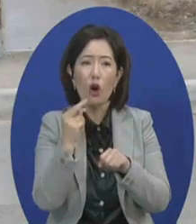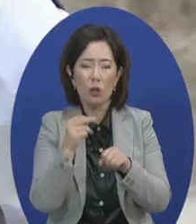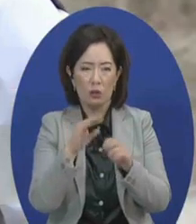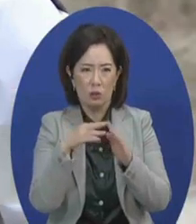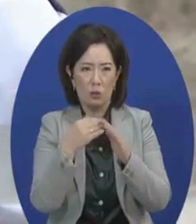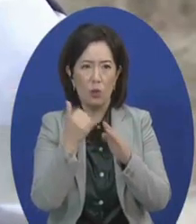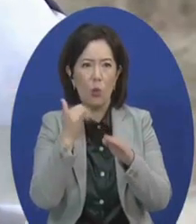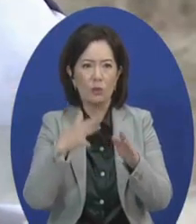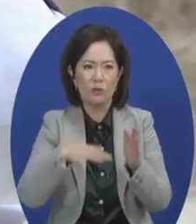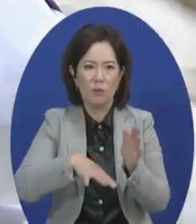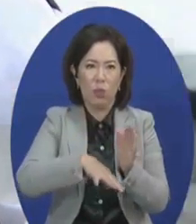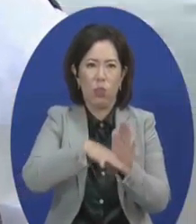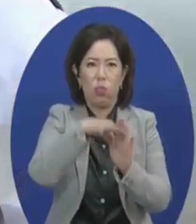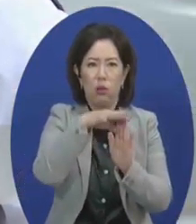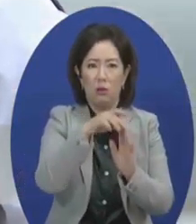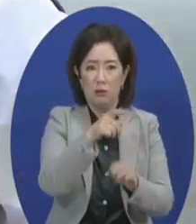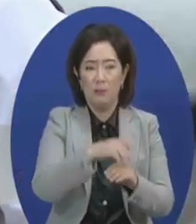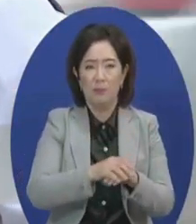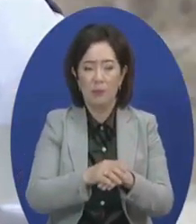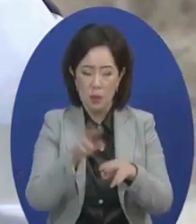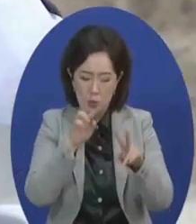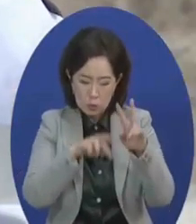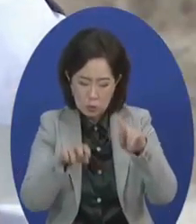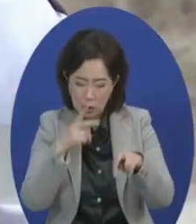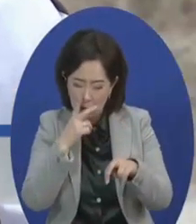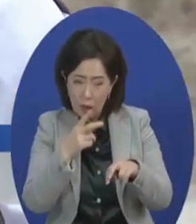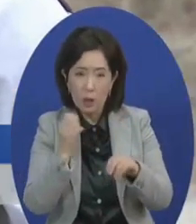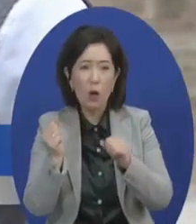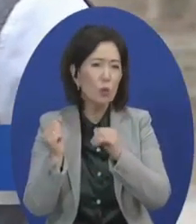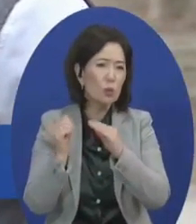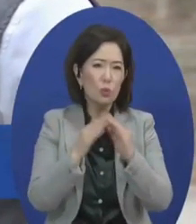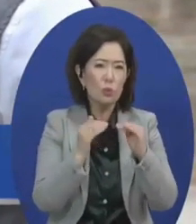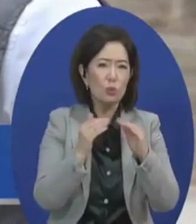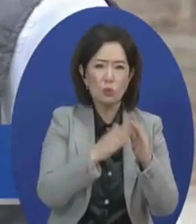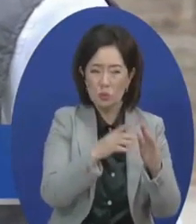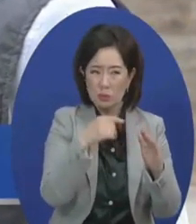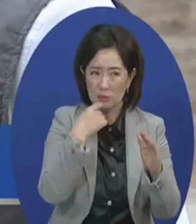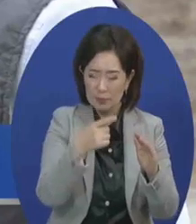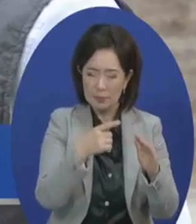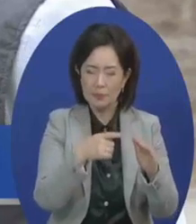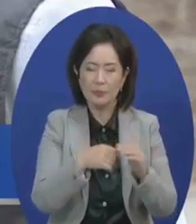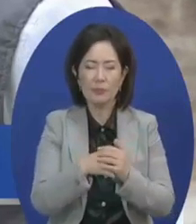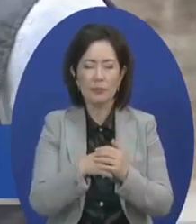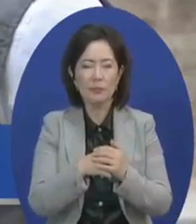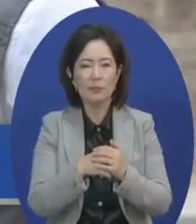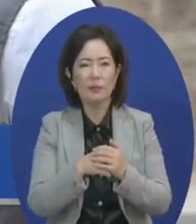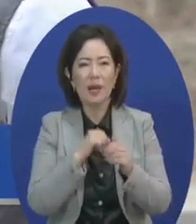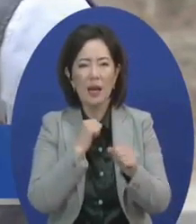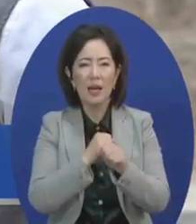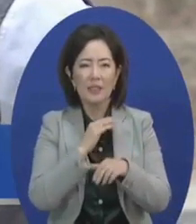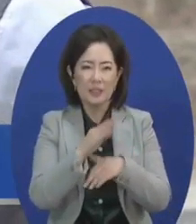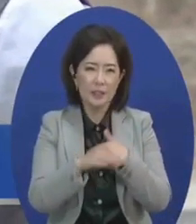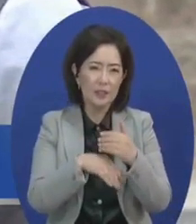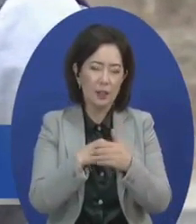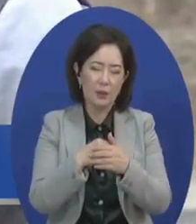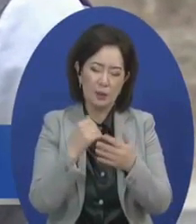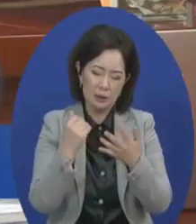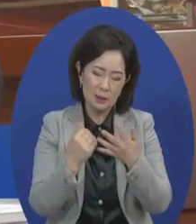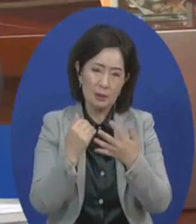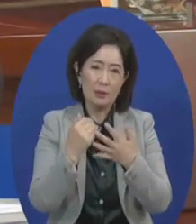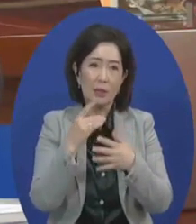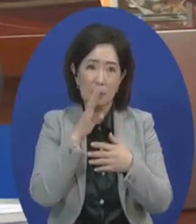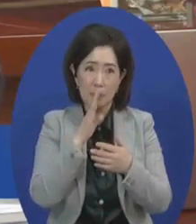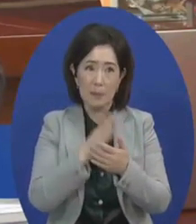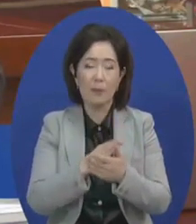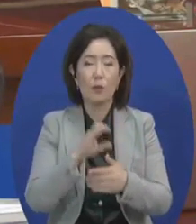өрх усанд автчихжээ. Судалгаа гаргаад энэ гинүүлэн шилжүүлэх байдлаар дөрвөн бүсэд нүүлэн шилжүүлэх байдлаар ингээд ажлын явц үе дараалтаар